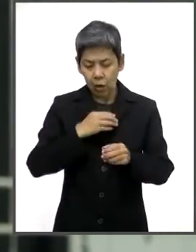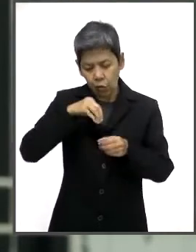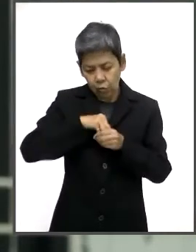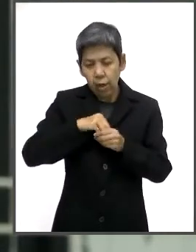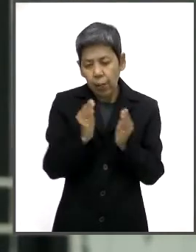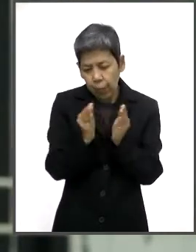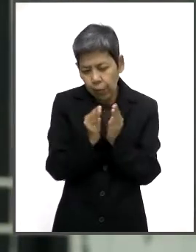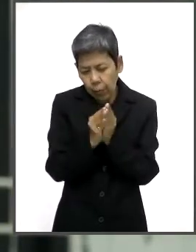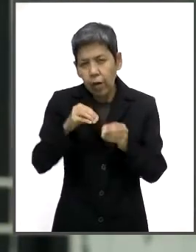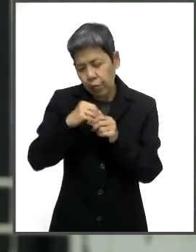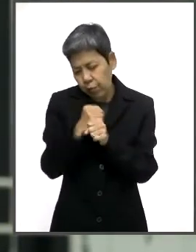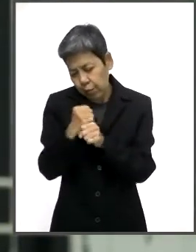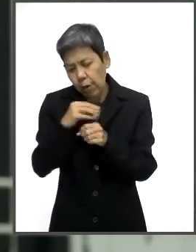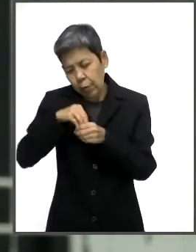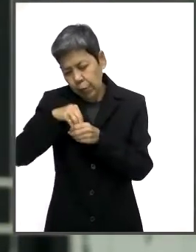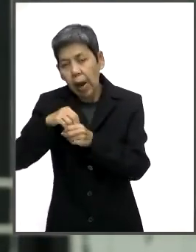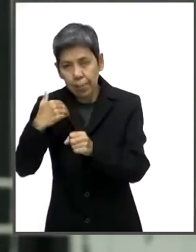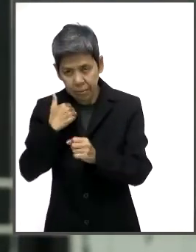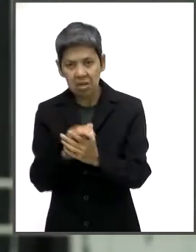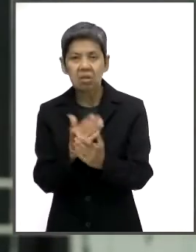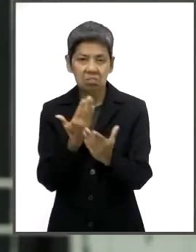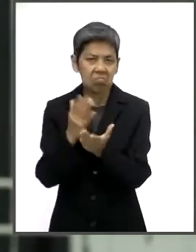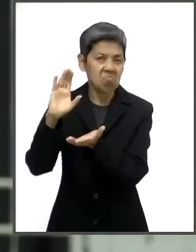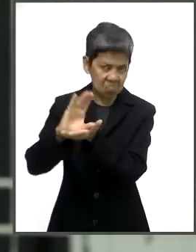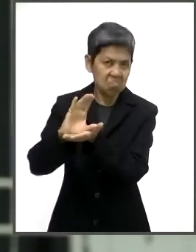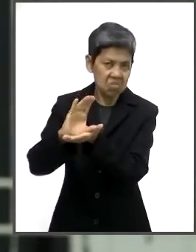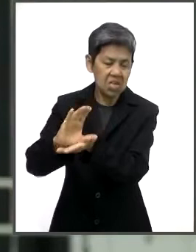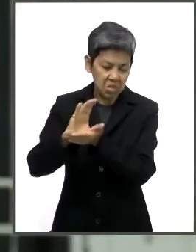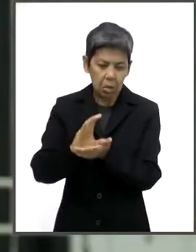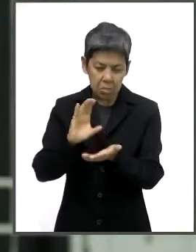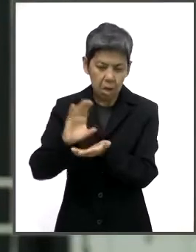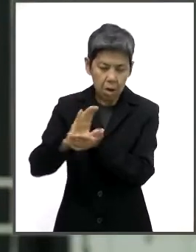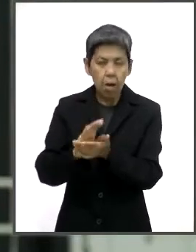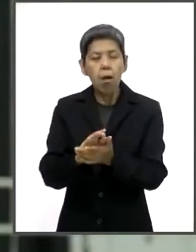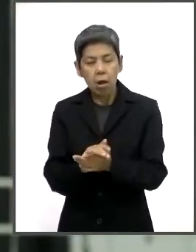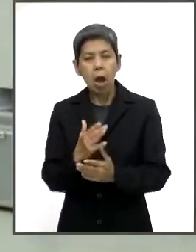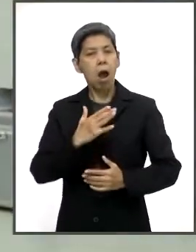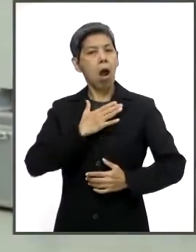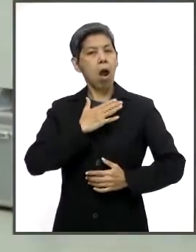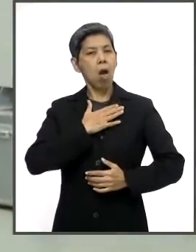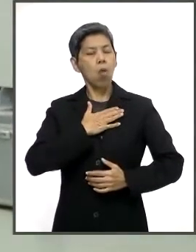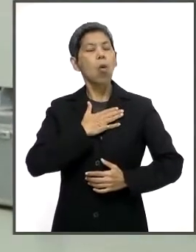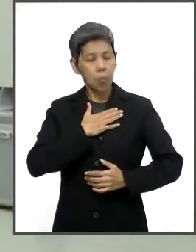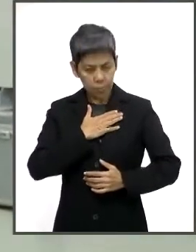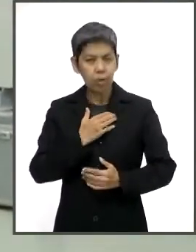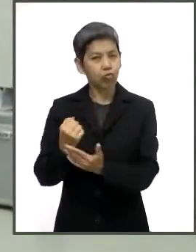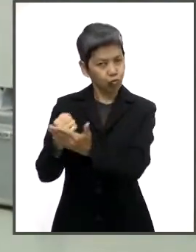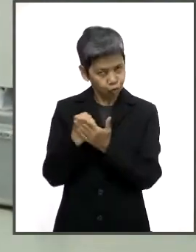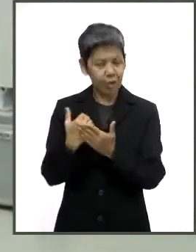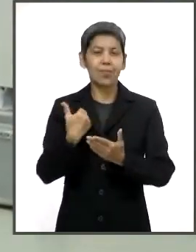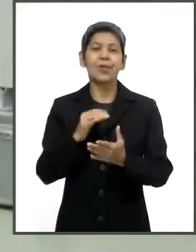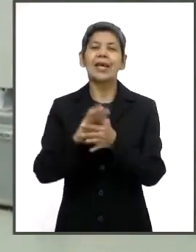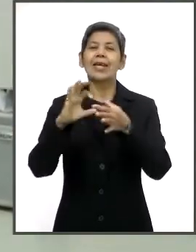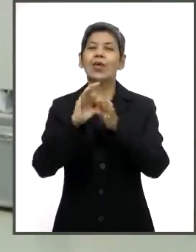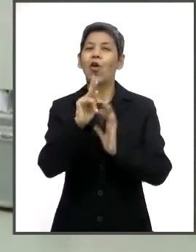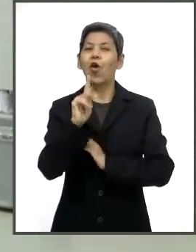องมีการเก็บคะแนนสะสมการเก็บคะแนนสะสมต้องใช้งบเป็นจำนวนมากเราก็ได้การสนับสนุน